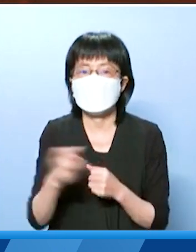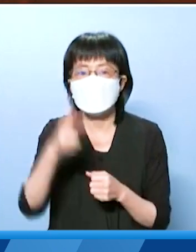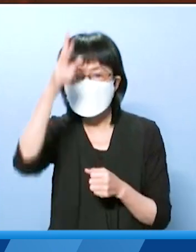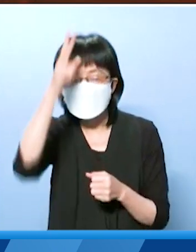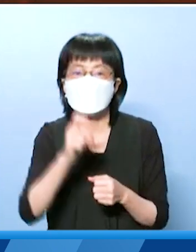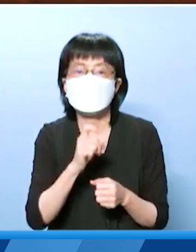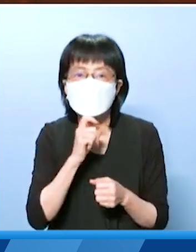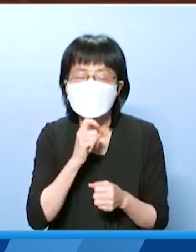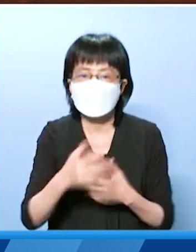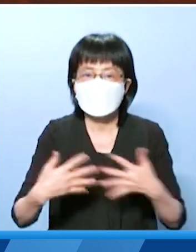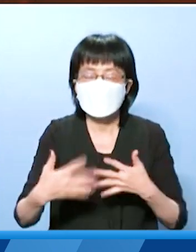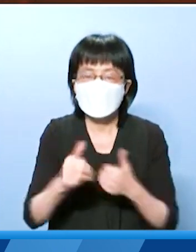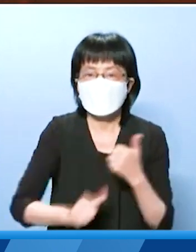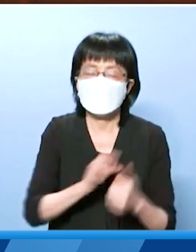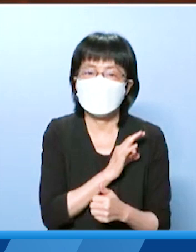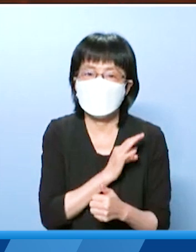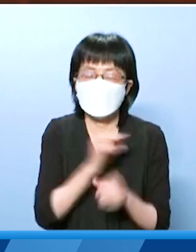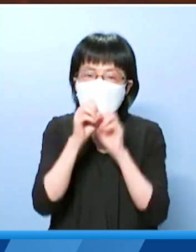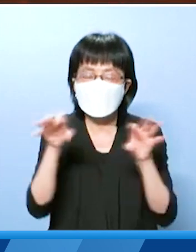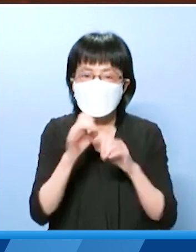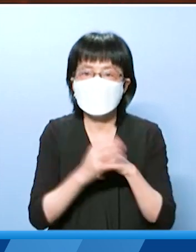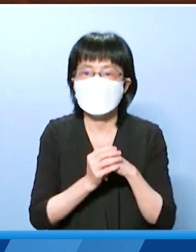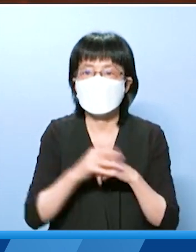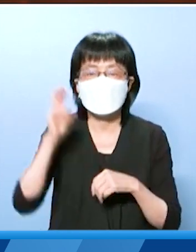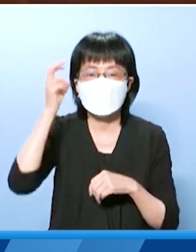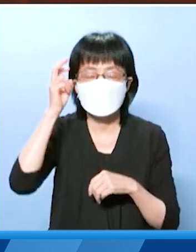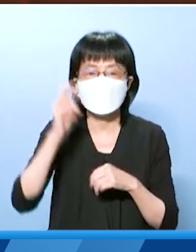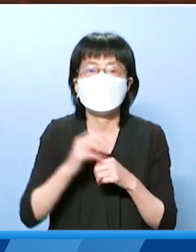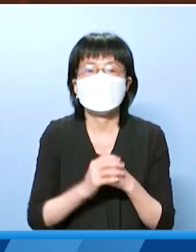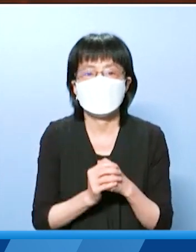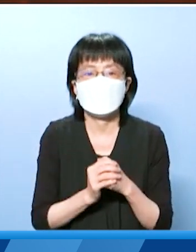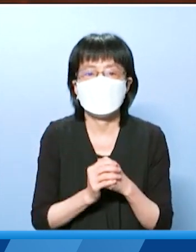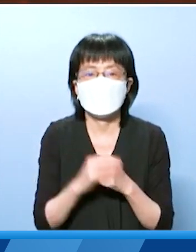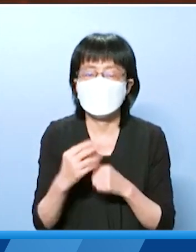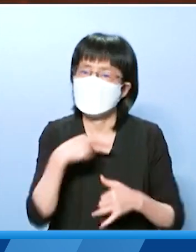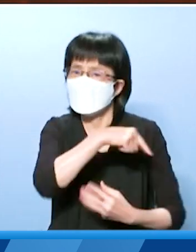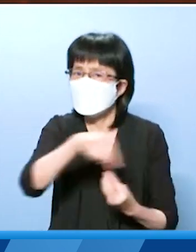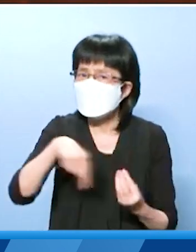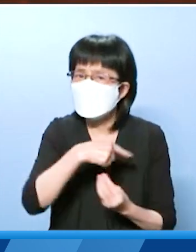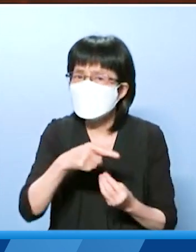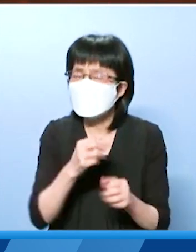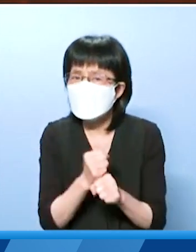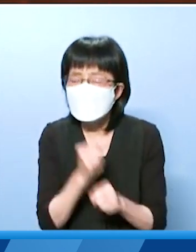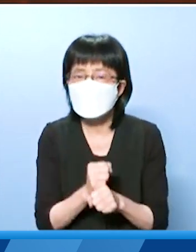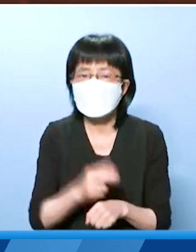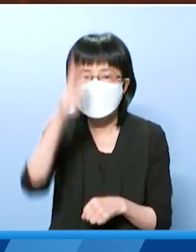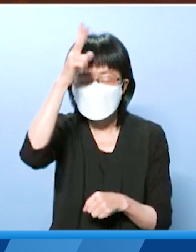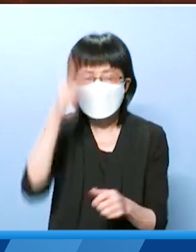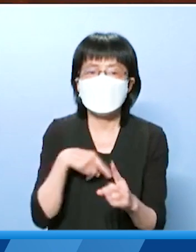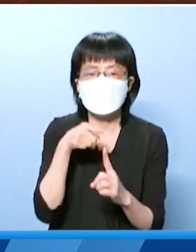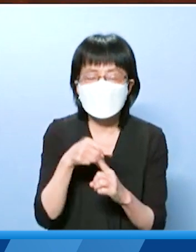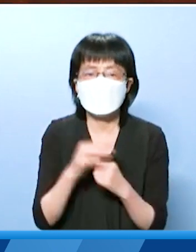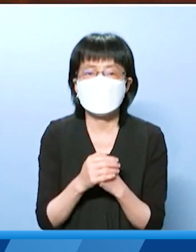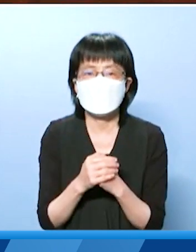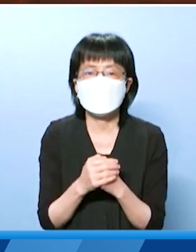經向事務委員會匯報檢討環境影響評估程序的工作。政府的目標是將每項